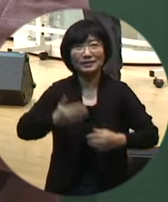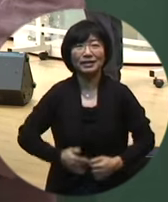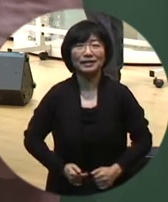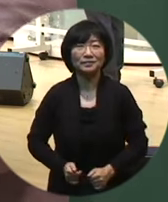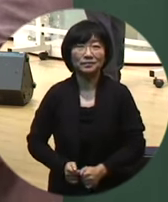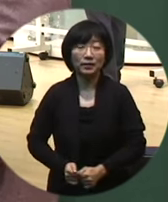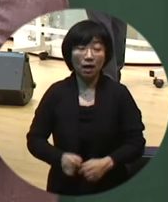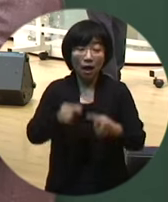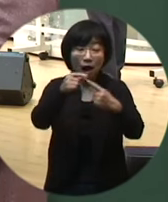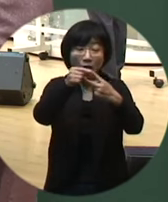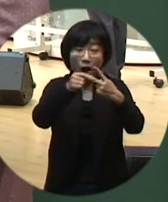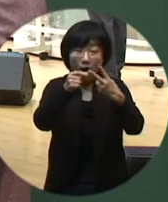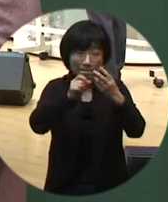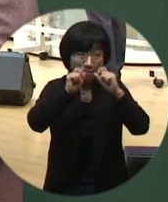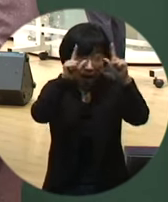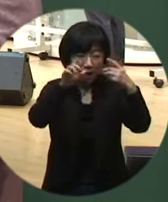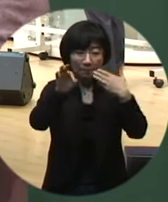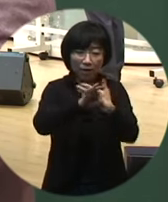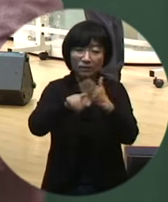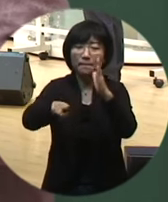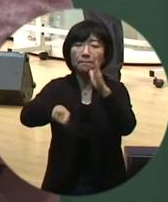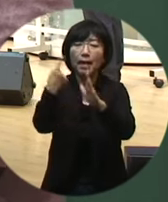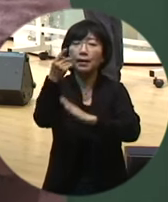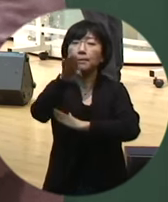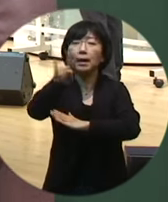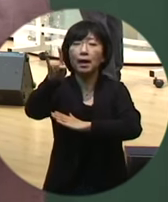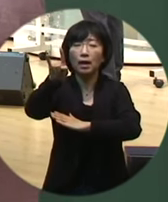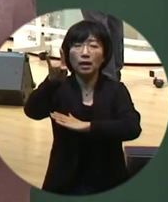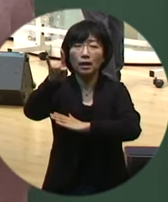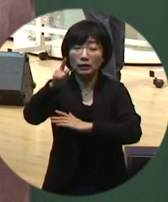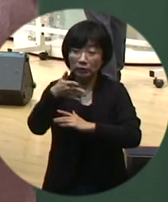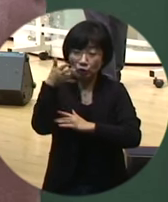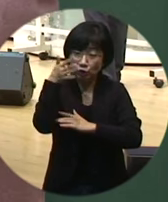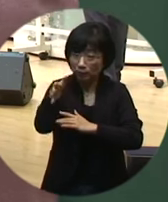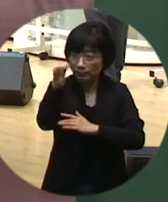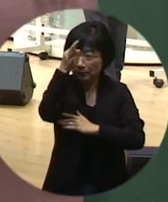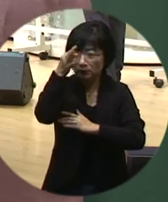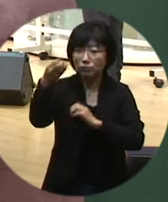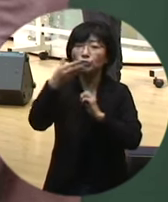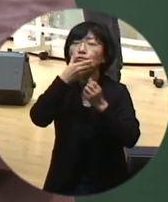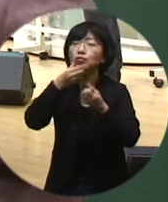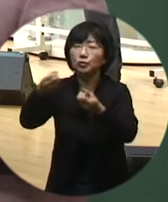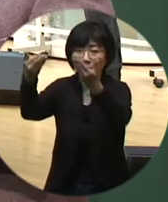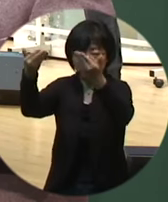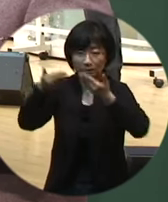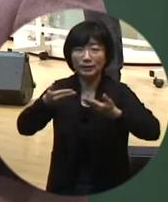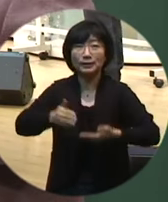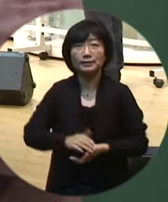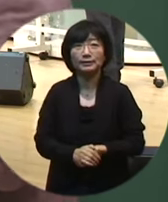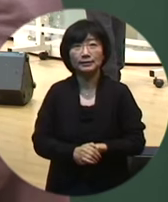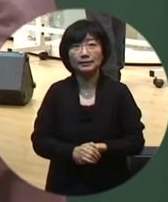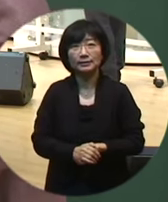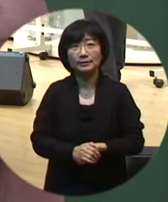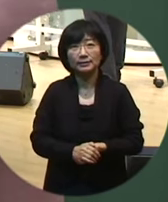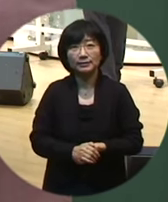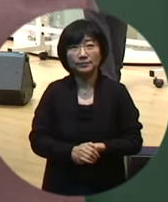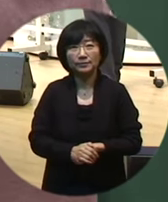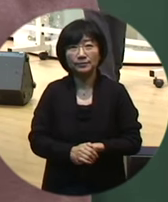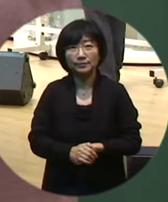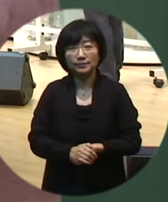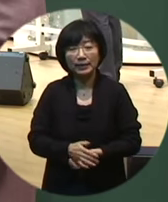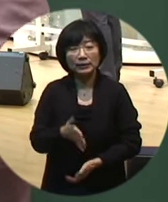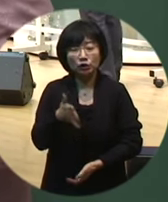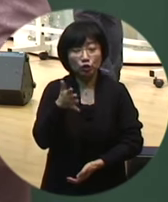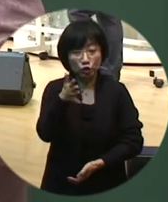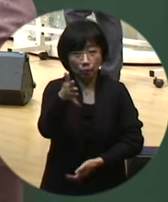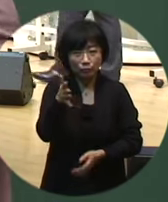100배. 100-fold. 전문성. Specialty. 전문성인데 전문인. And with that specialty, you're setting a specialist. 이게 유일성의 응답으로